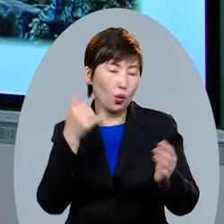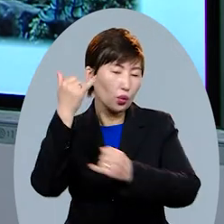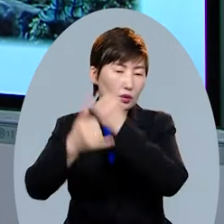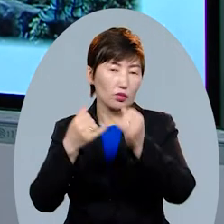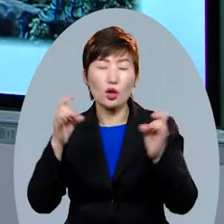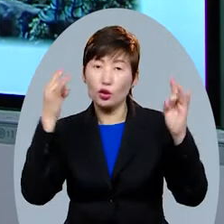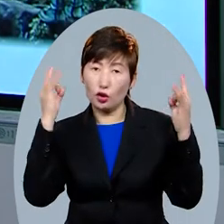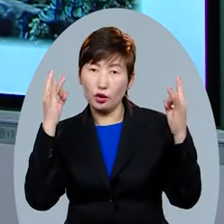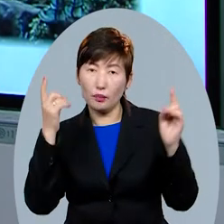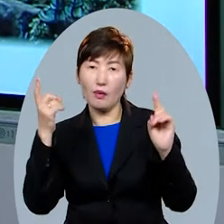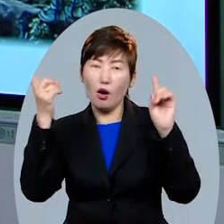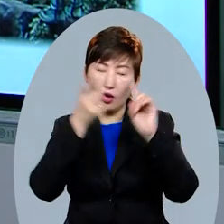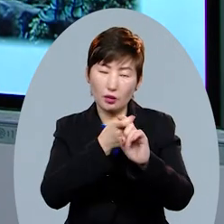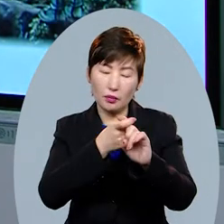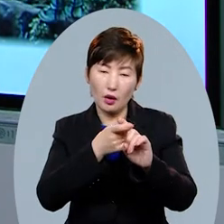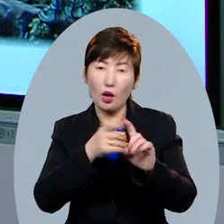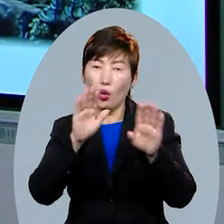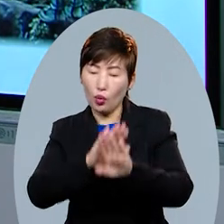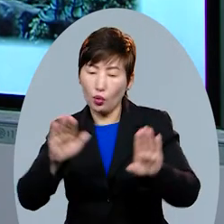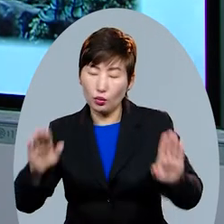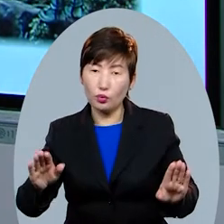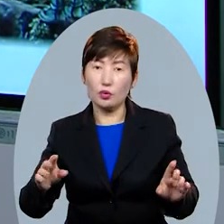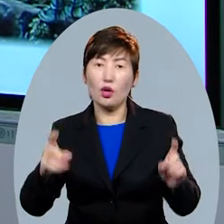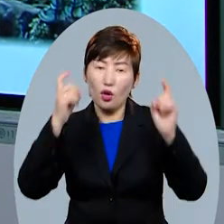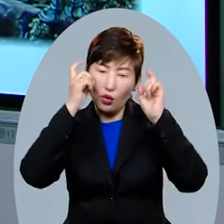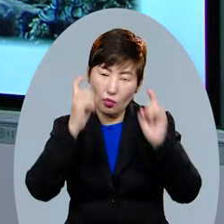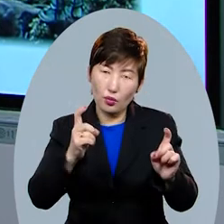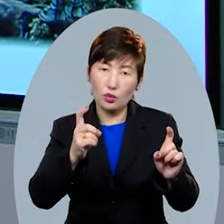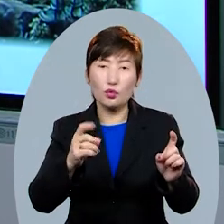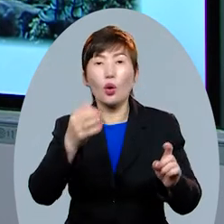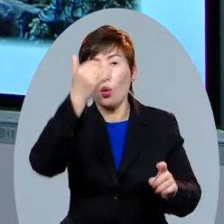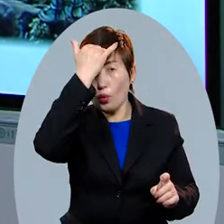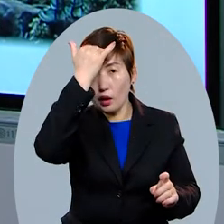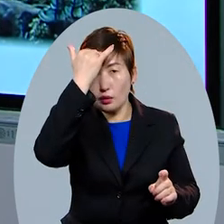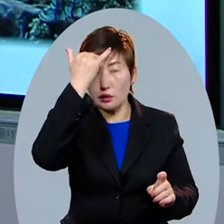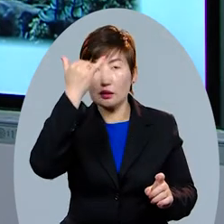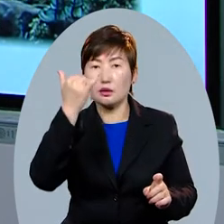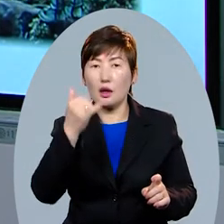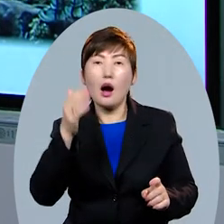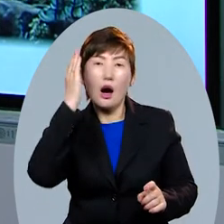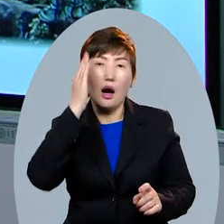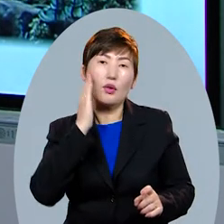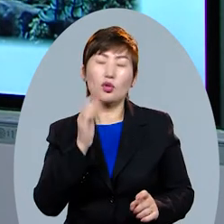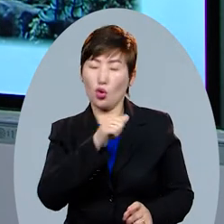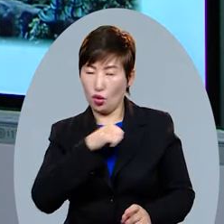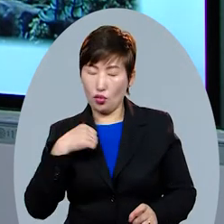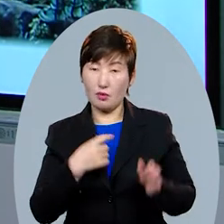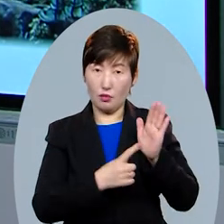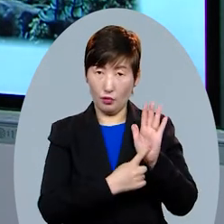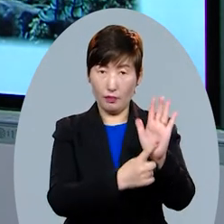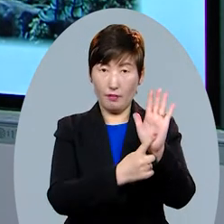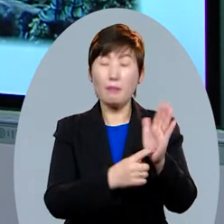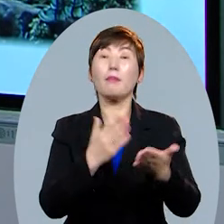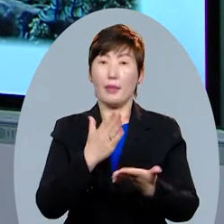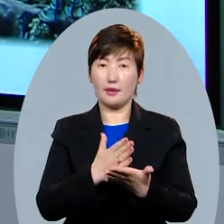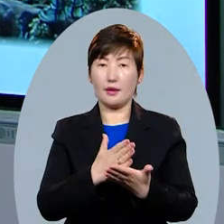уламжлалт тоглоом наадгаар дамжуулан өр хүүхдүүдэд хүмүүжүүлж ухааруулахаас гадна эцэг эхчүүд өөрсдөө үлгэрлэн